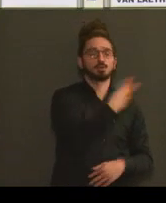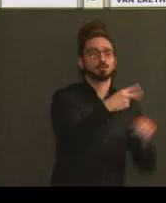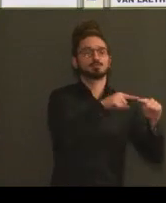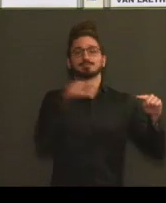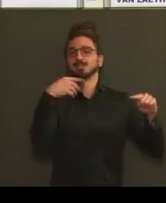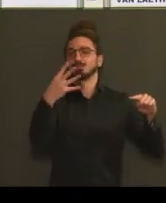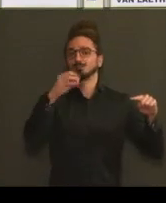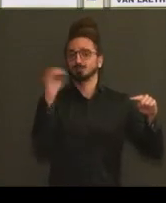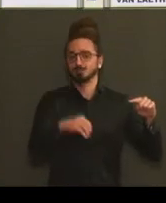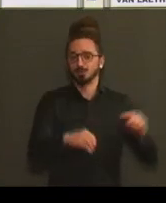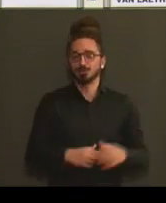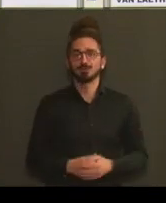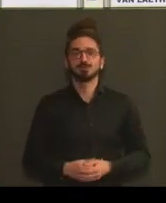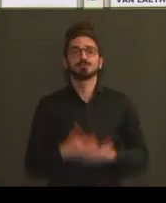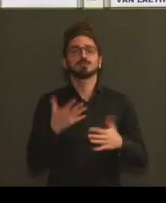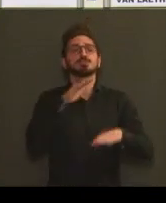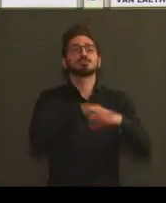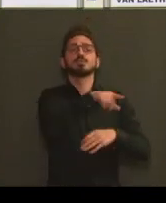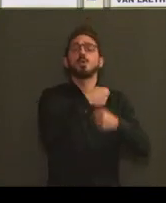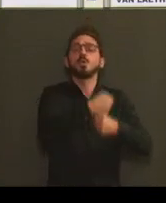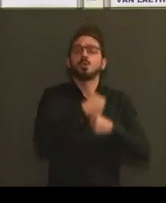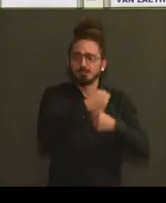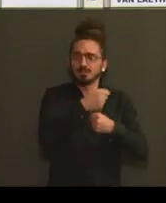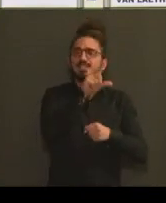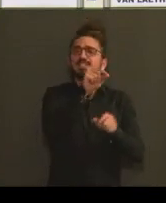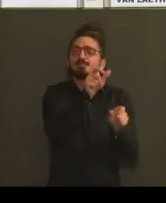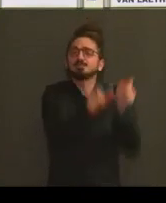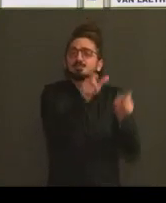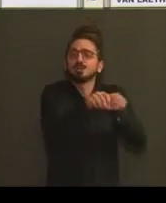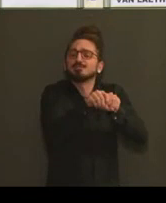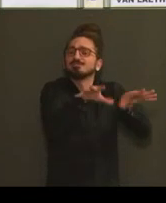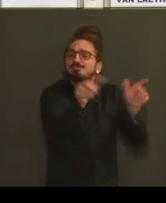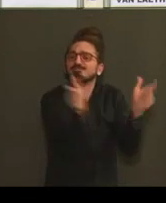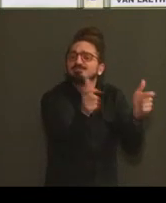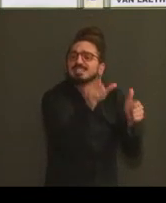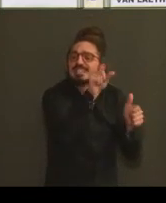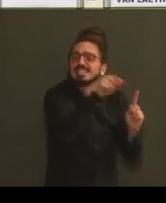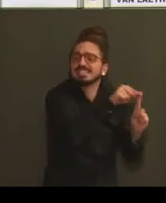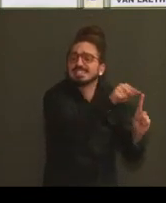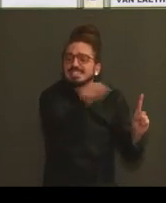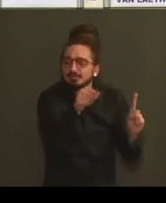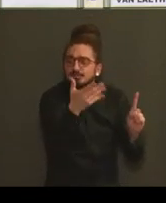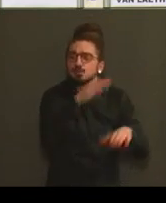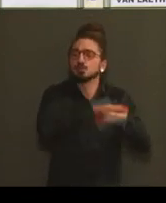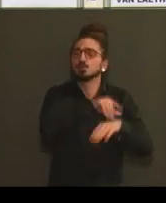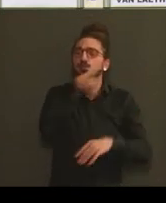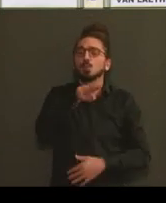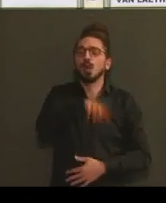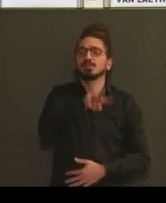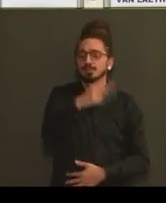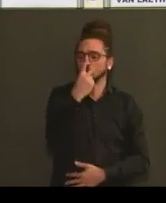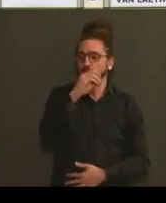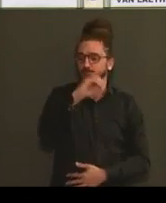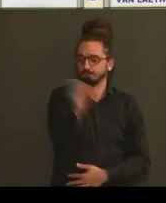cas, on passe de 2-3% en Wallonie-Bruxelles à 1% et en Flandre de 5% à